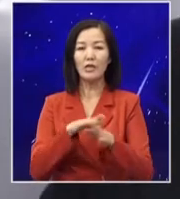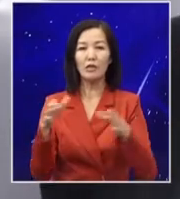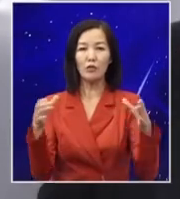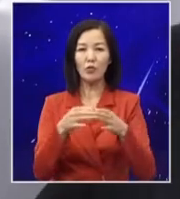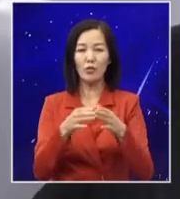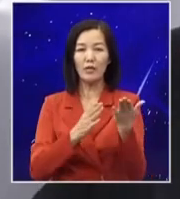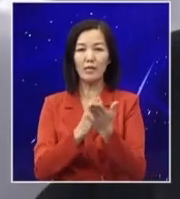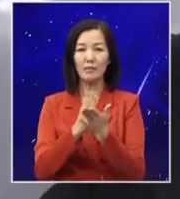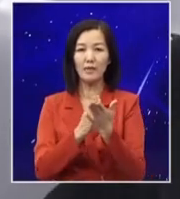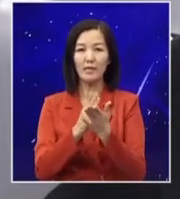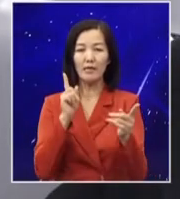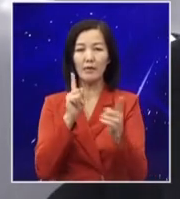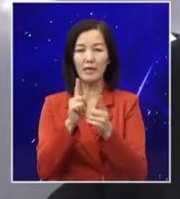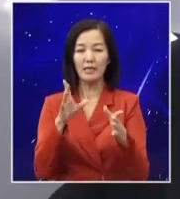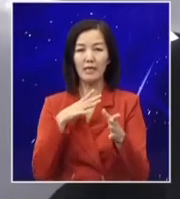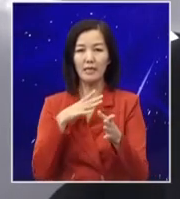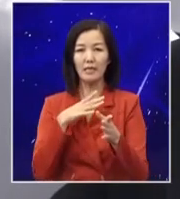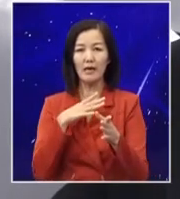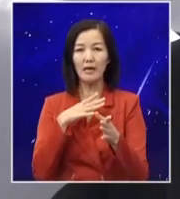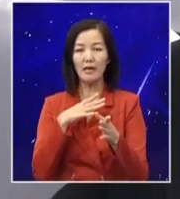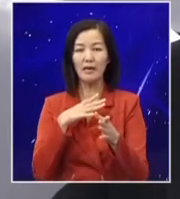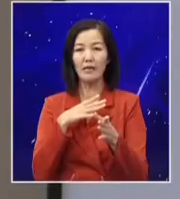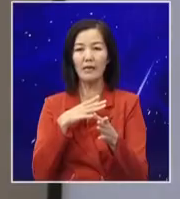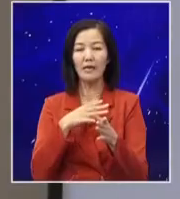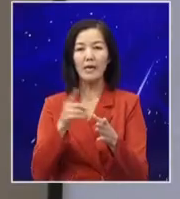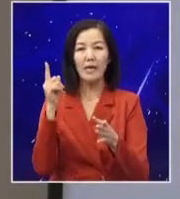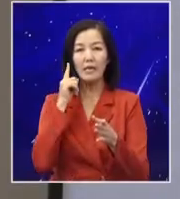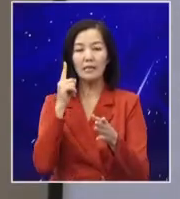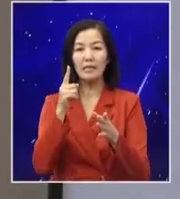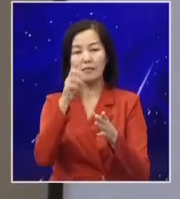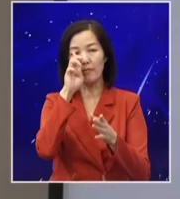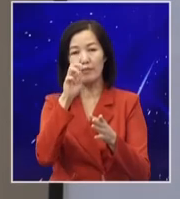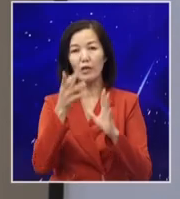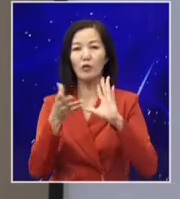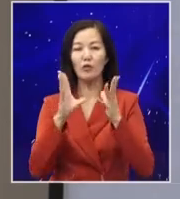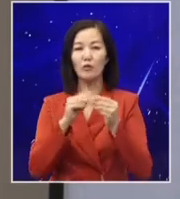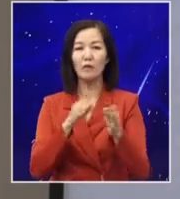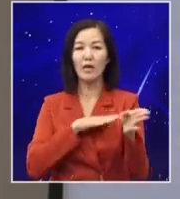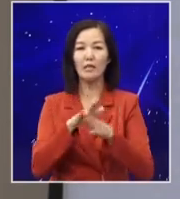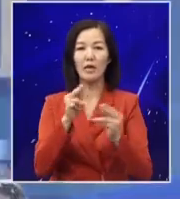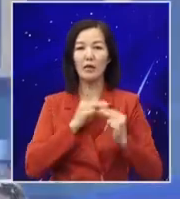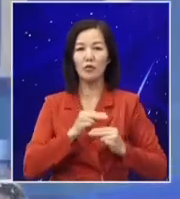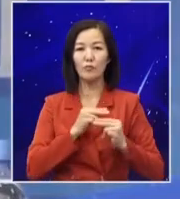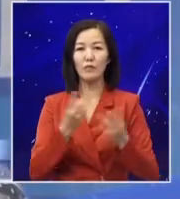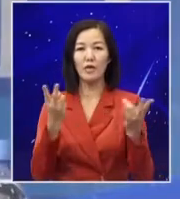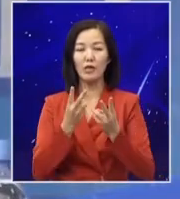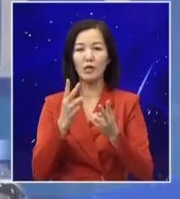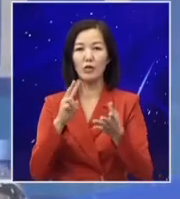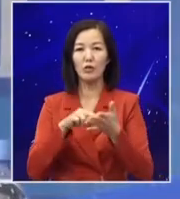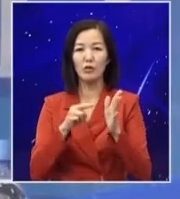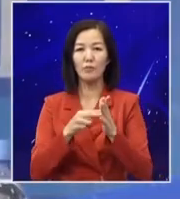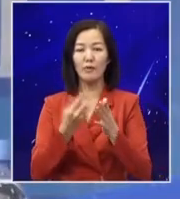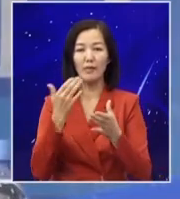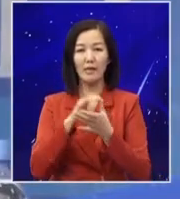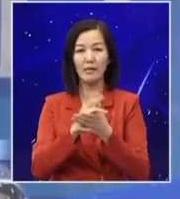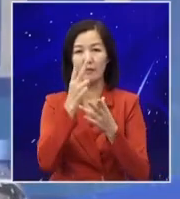орган қызметкерлерімен кездесті. Еститін мемлекет тұжырымдамасы бойынша атқарылып жатқан атқарылуы тиіс жұмыстарды айтып